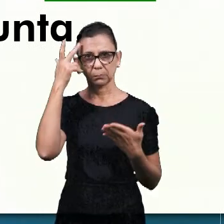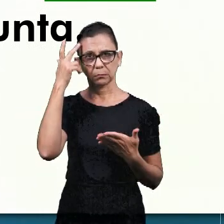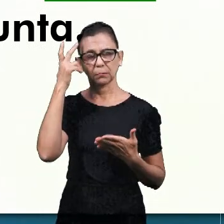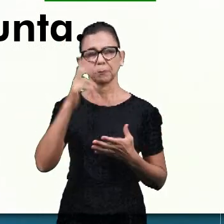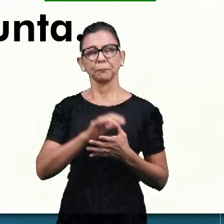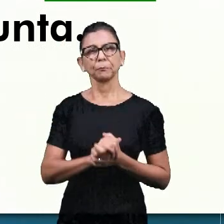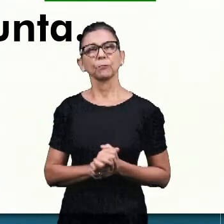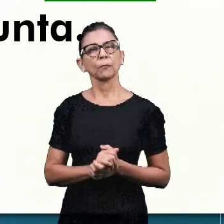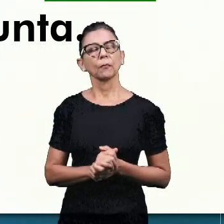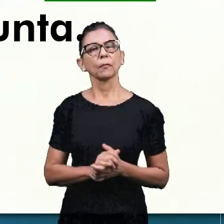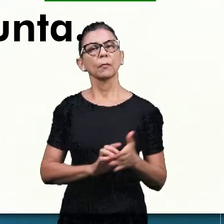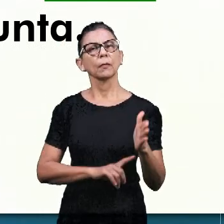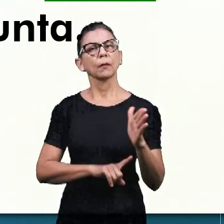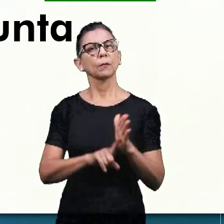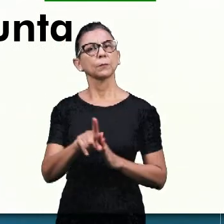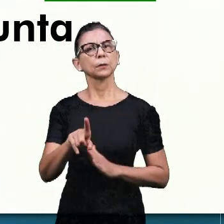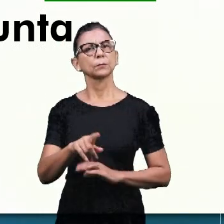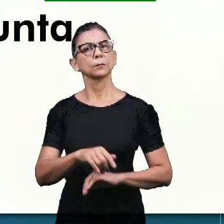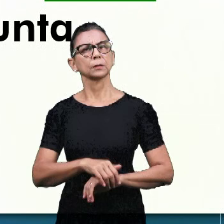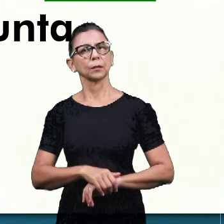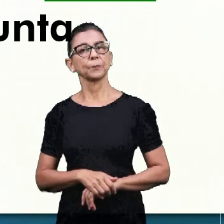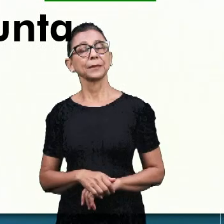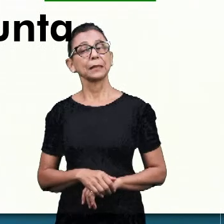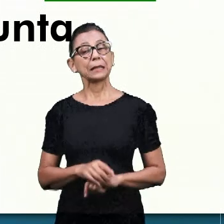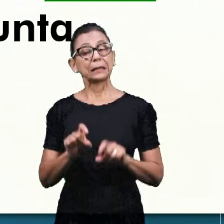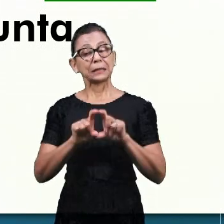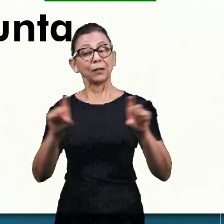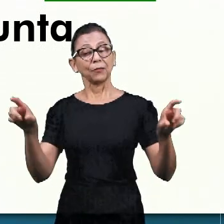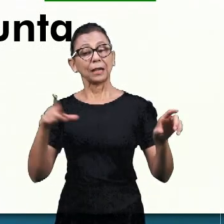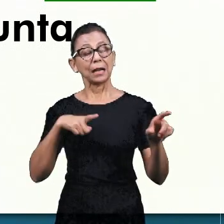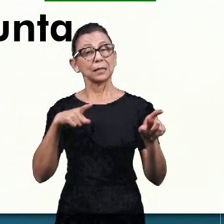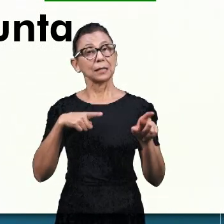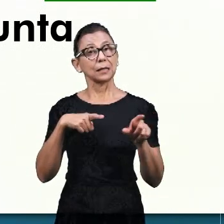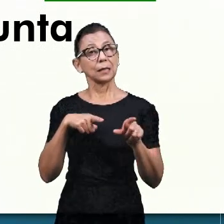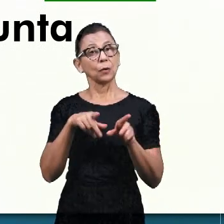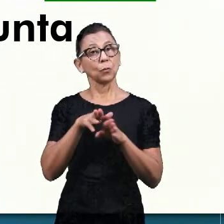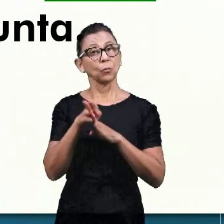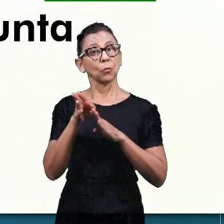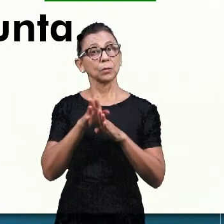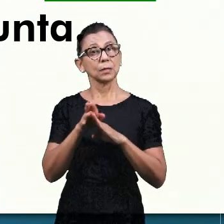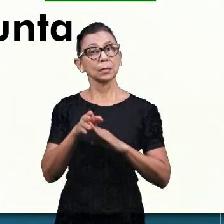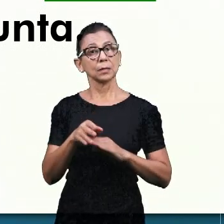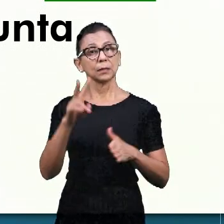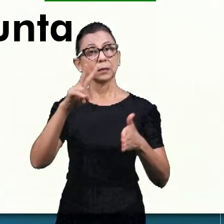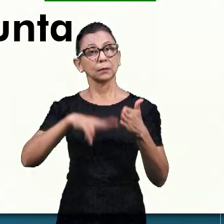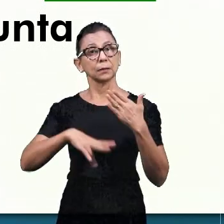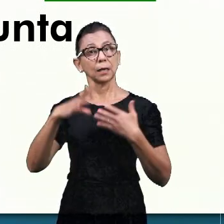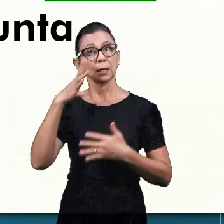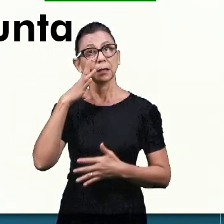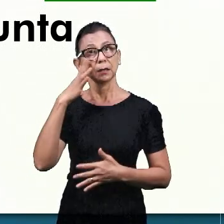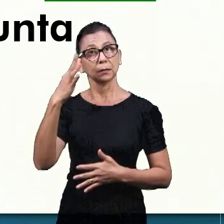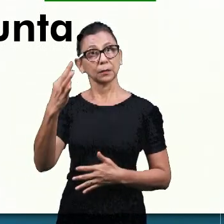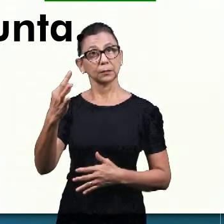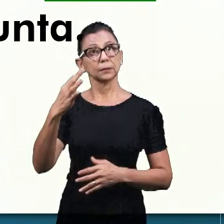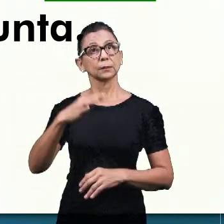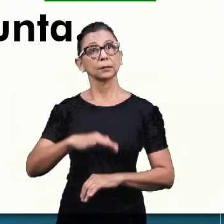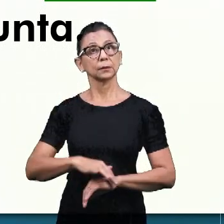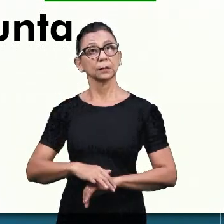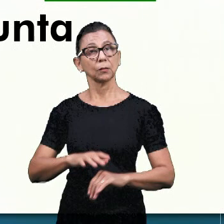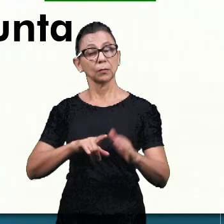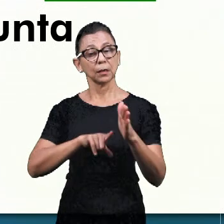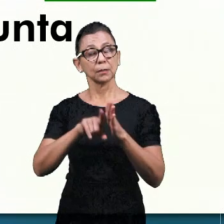parlé aujourd'hui. Nous voulons questionner. Là, il y a une recommandation. Lisez avec attention et prière les